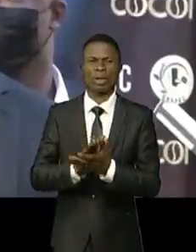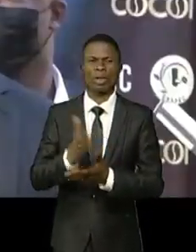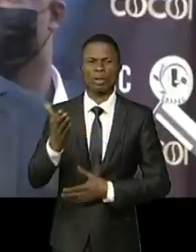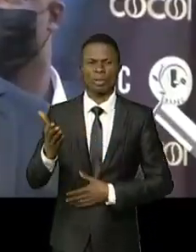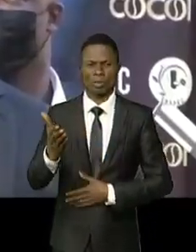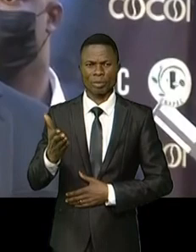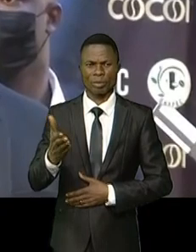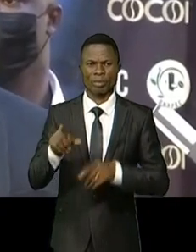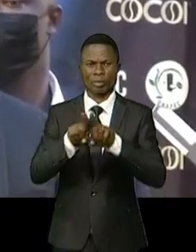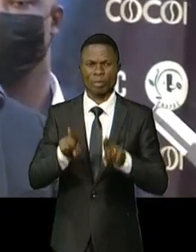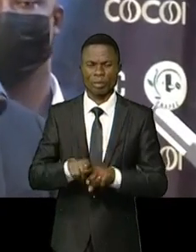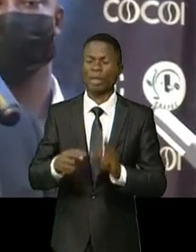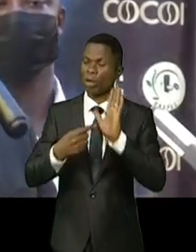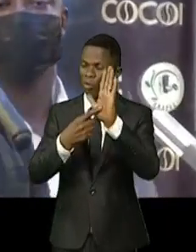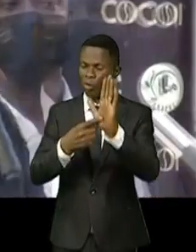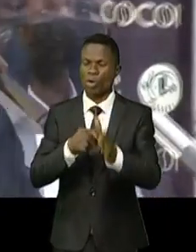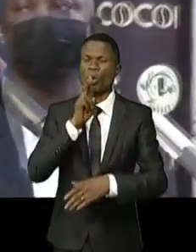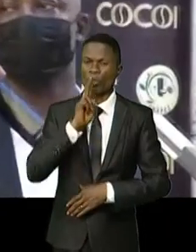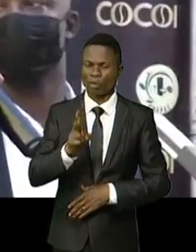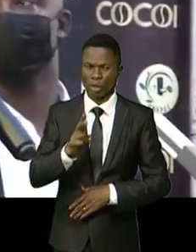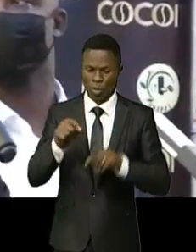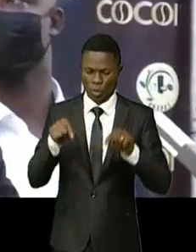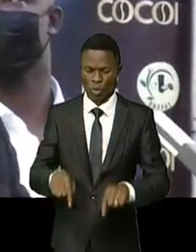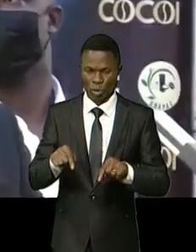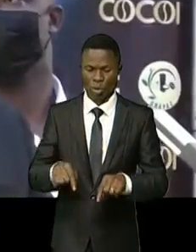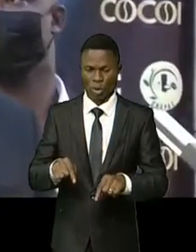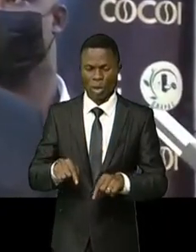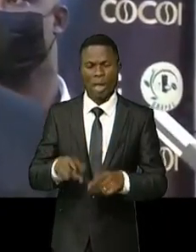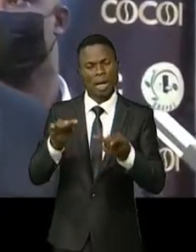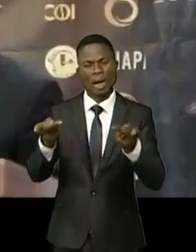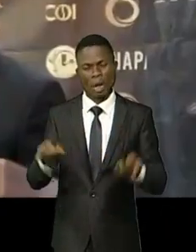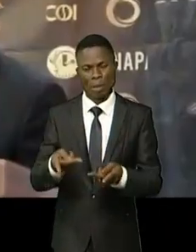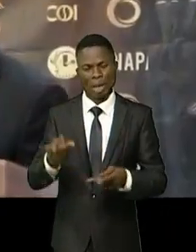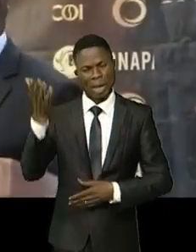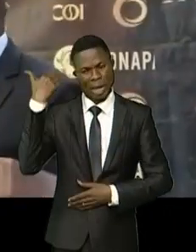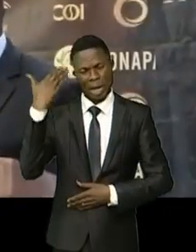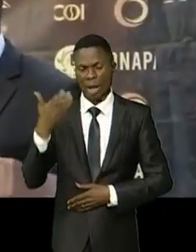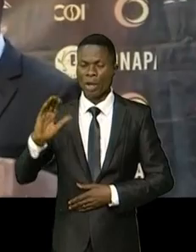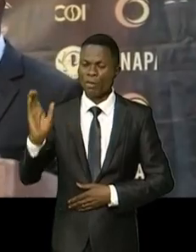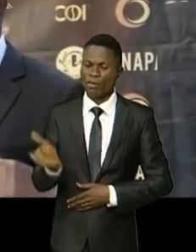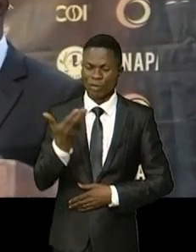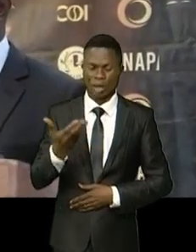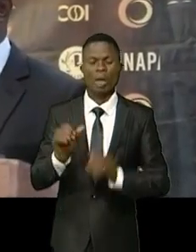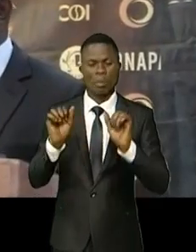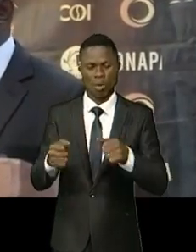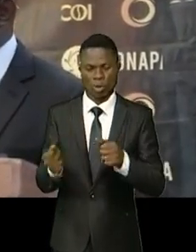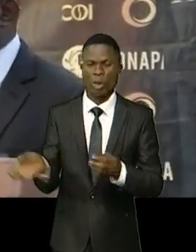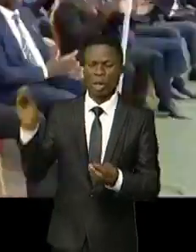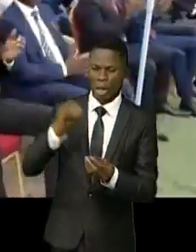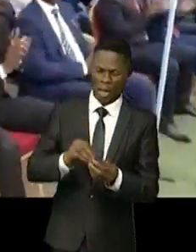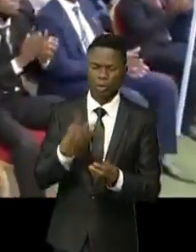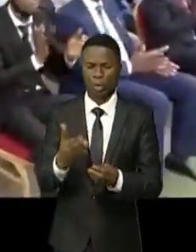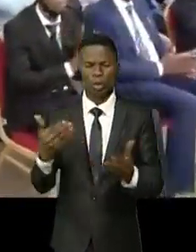Et vous démontrez aujourd'hui que là où il n'y avait plus rien, c'est possible d'avoir une